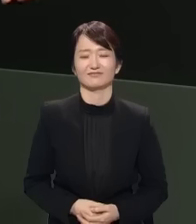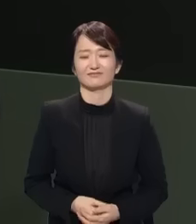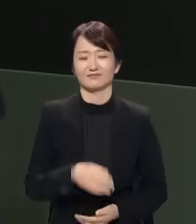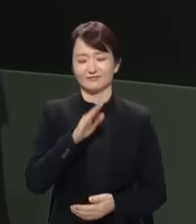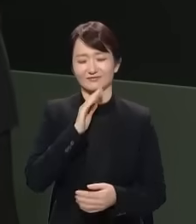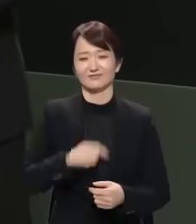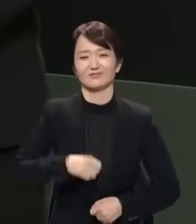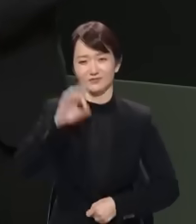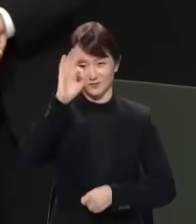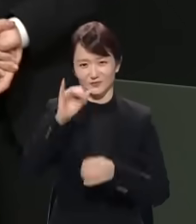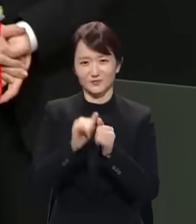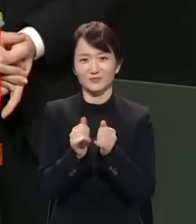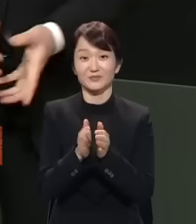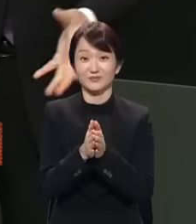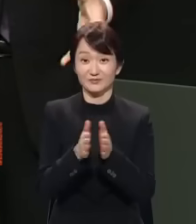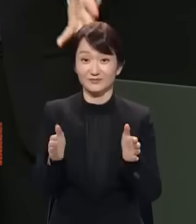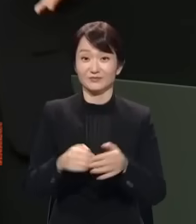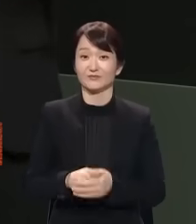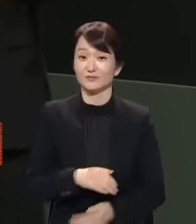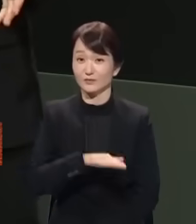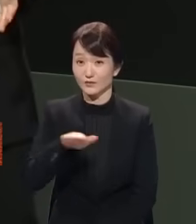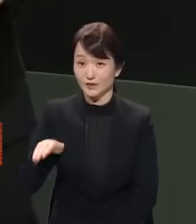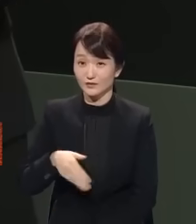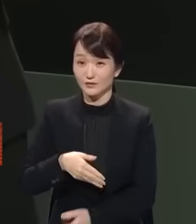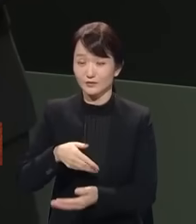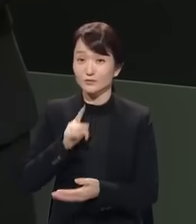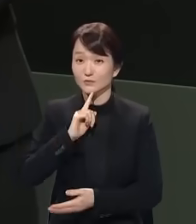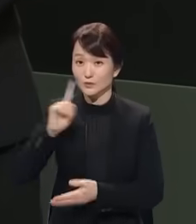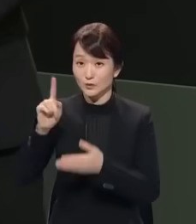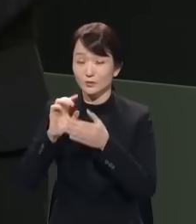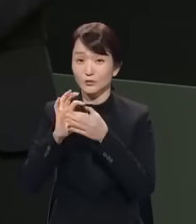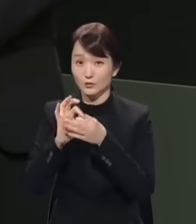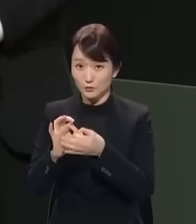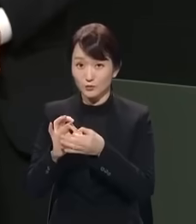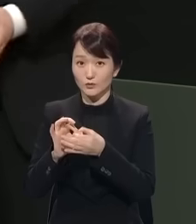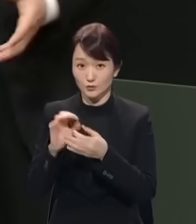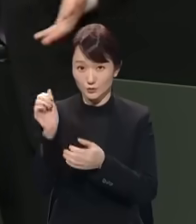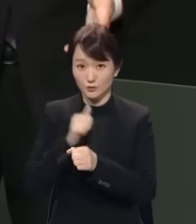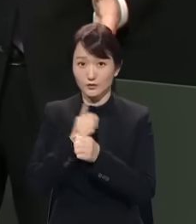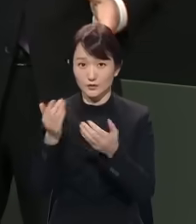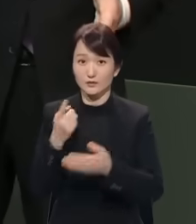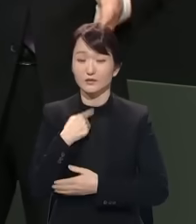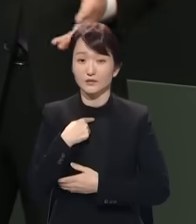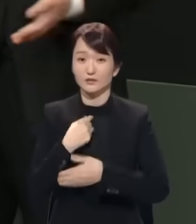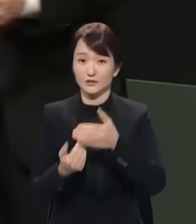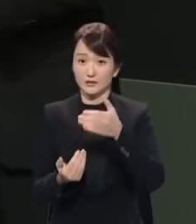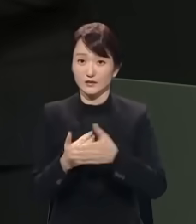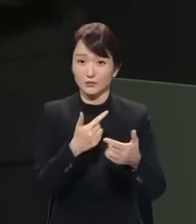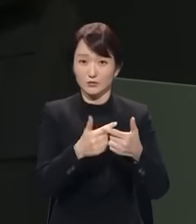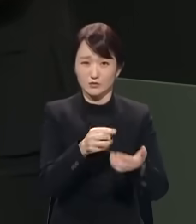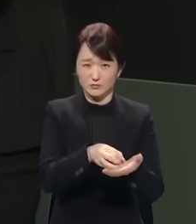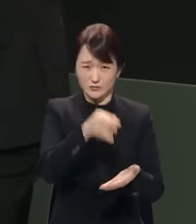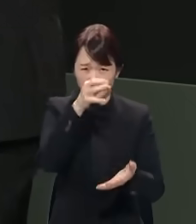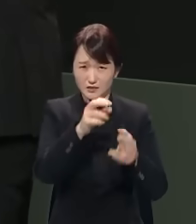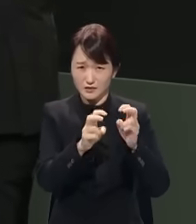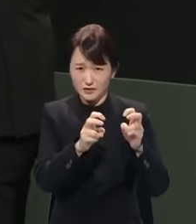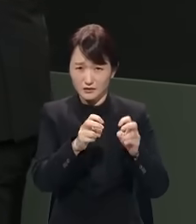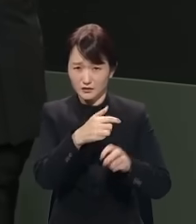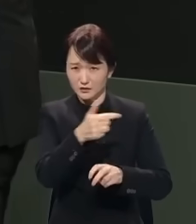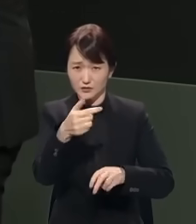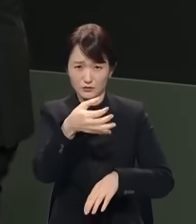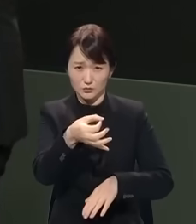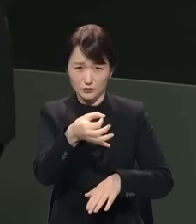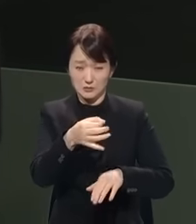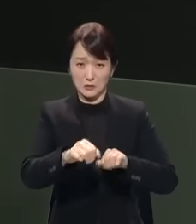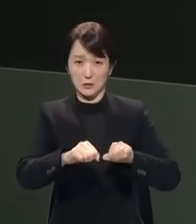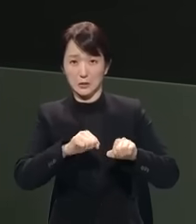진실 추적자 사건 반장 시작합니다. 저희가 이 제보를 통해 소개해드렸던 사건이죠. 부산 명품업계 큰손 행세하면서 지인들에게